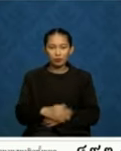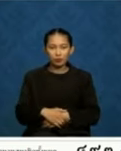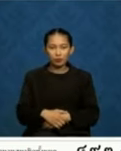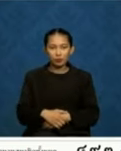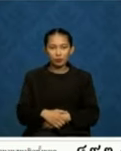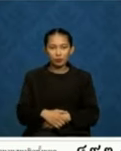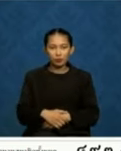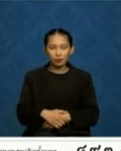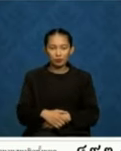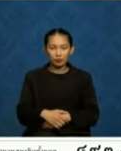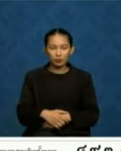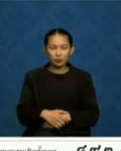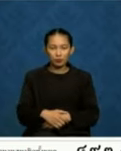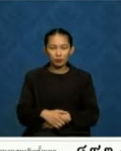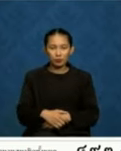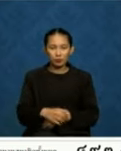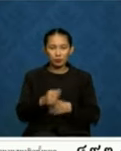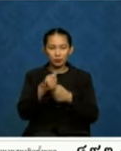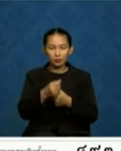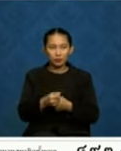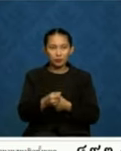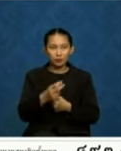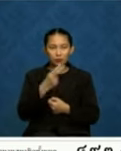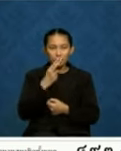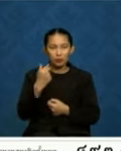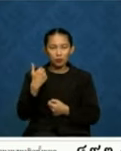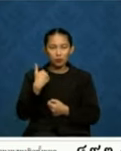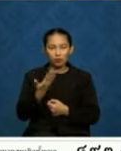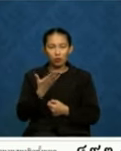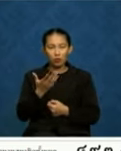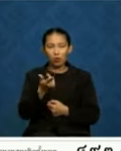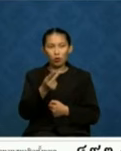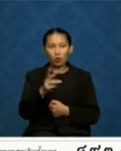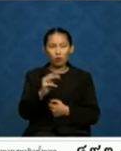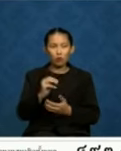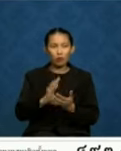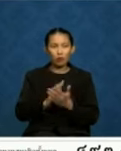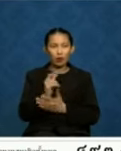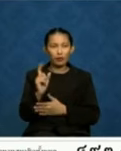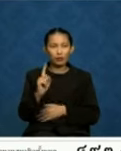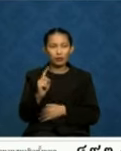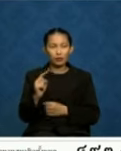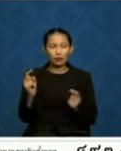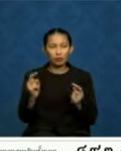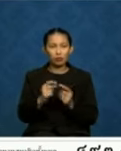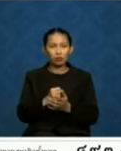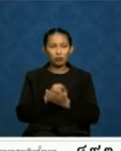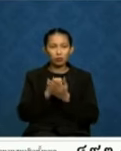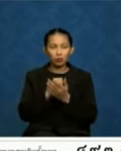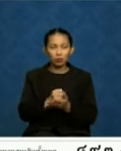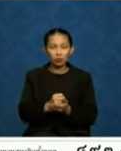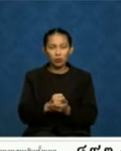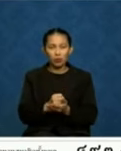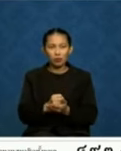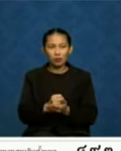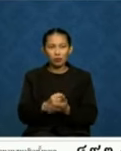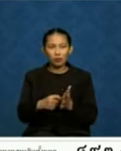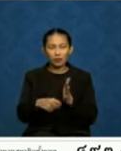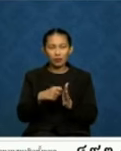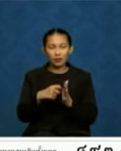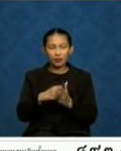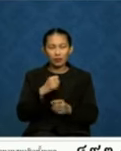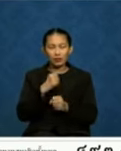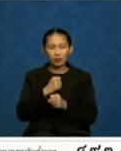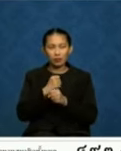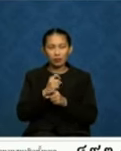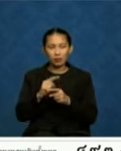การยาสูบแห่งประเทศไทยก็ยังทำเรื่องขออนุมัติครม.ให้มีการช่วยปัจจัยการผลิตอีก89ล้านบาท